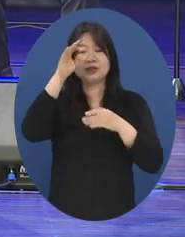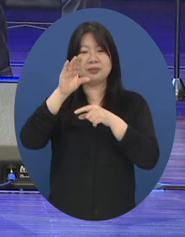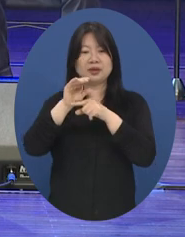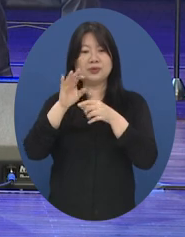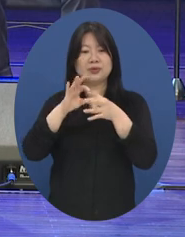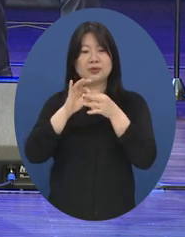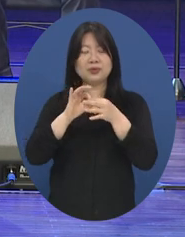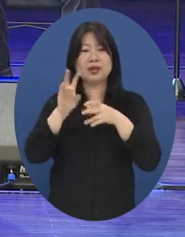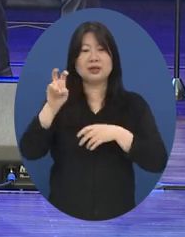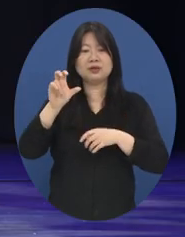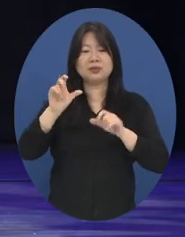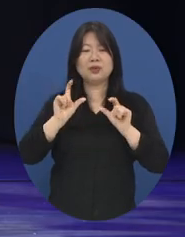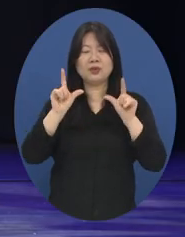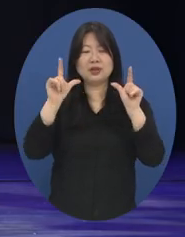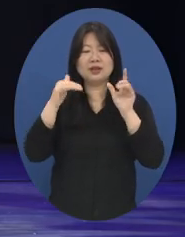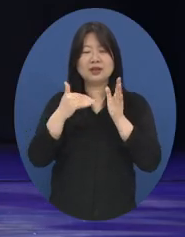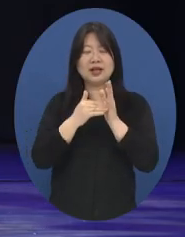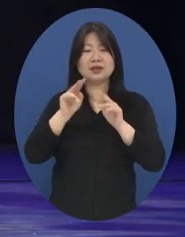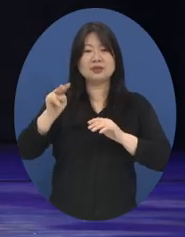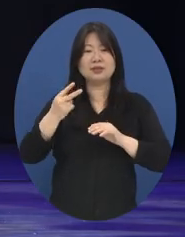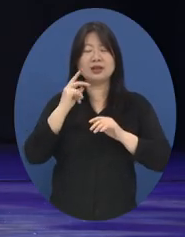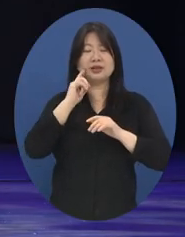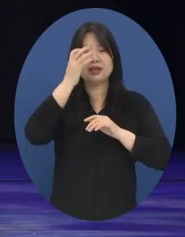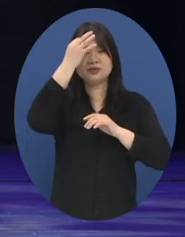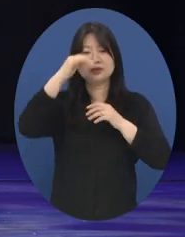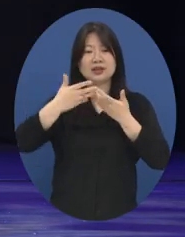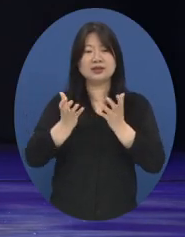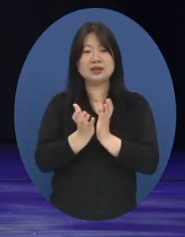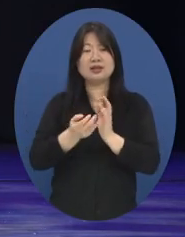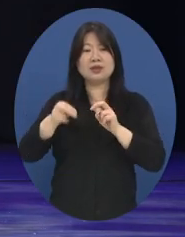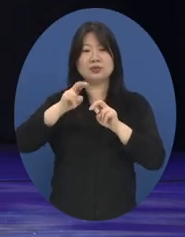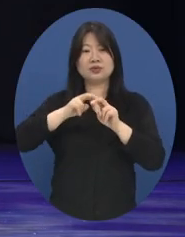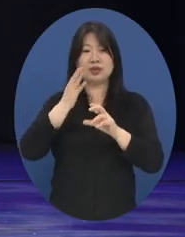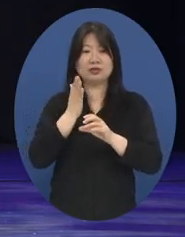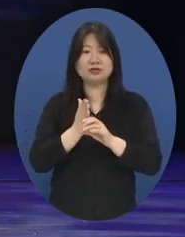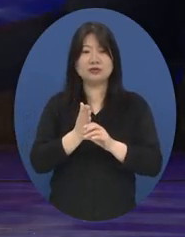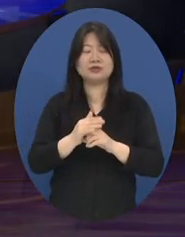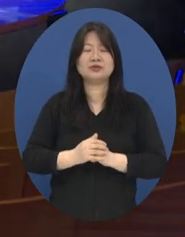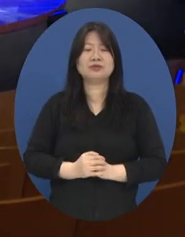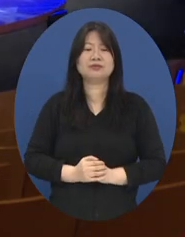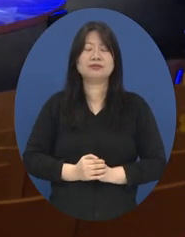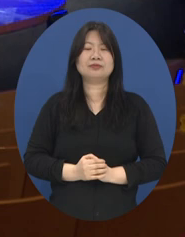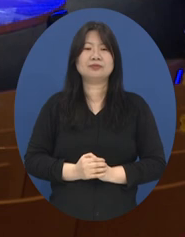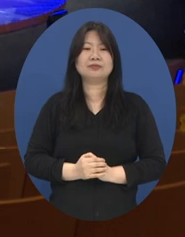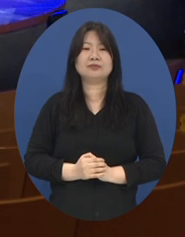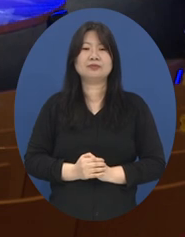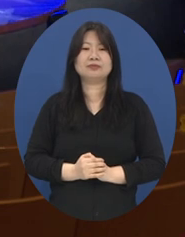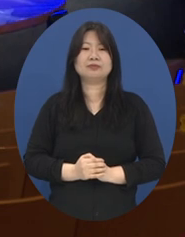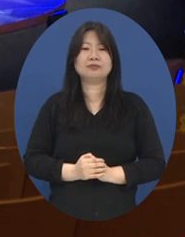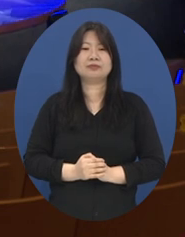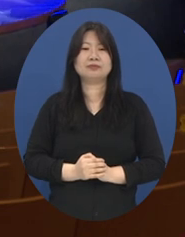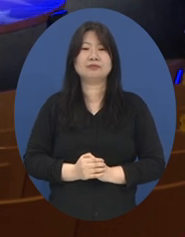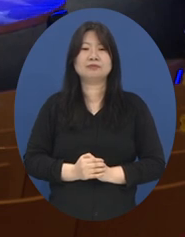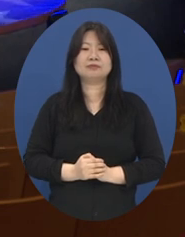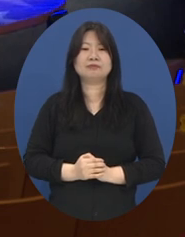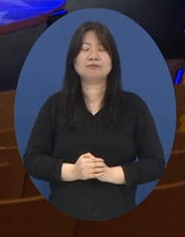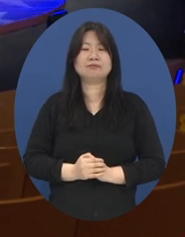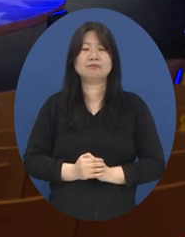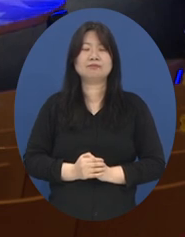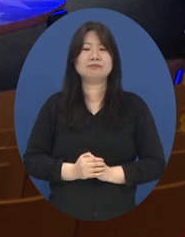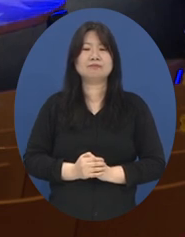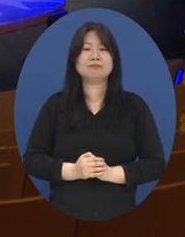방송국을 통해 오는 25일까지 200여 개 예술 단체가 무대에 오르게 됩니다. 경기 CCTV 최창순입니다.